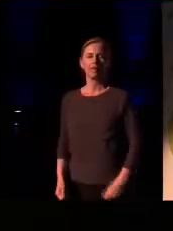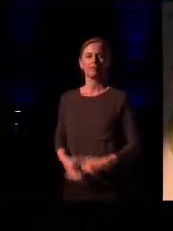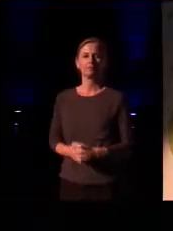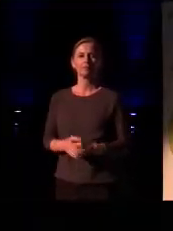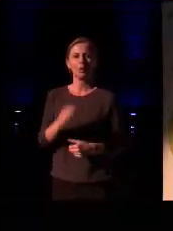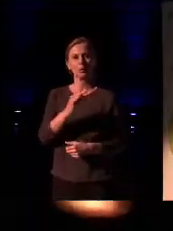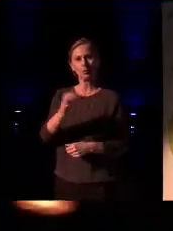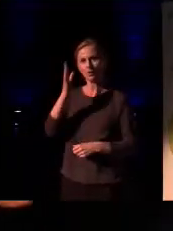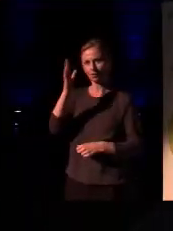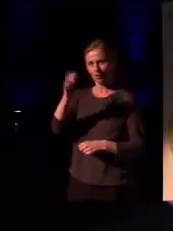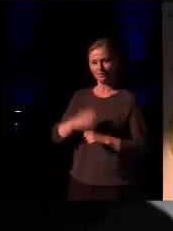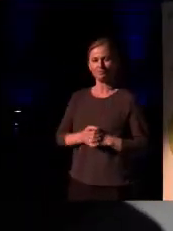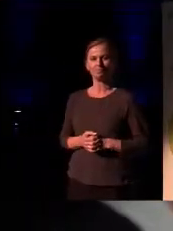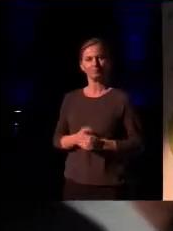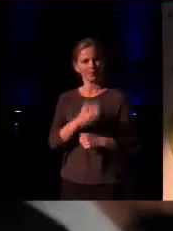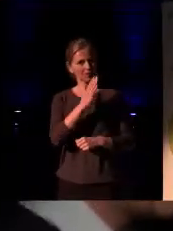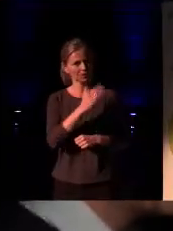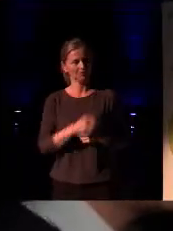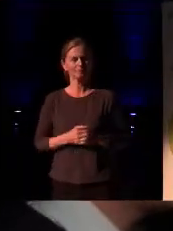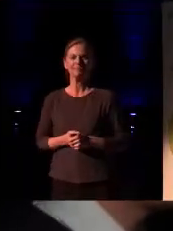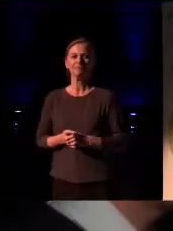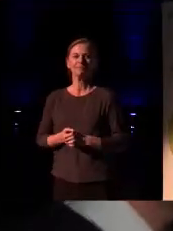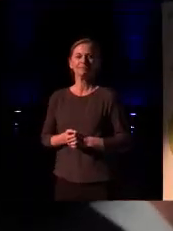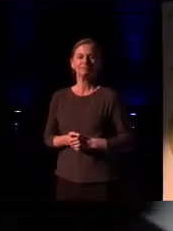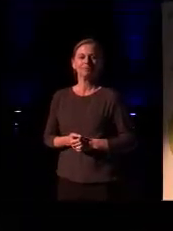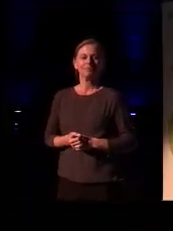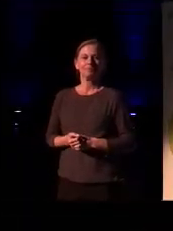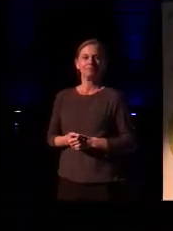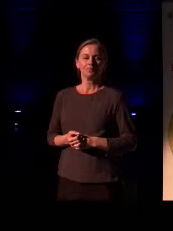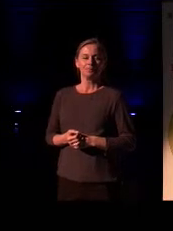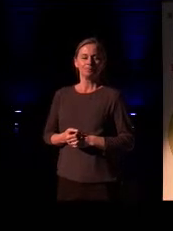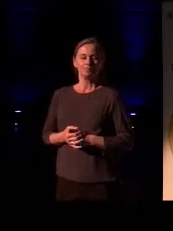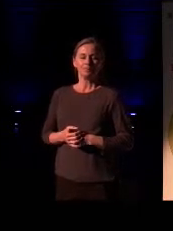Tack så du har. Tack. Tusen tack.